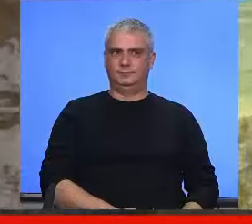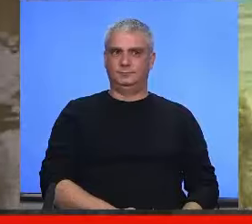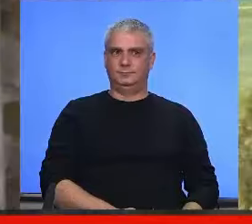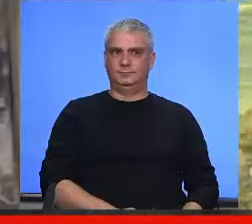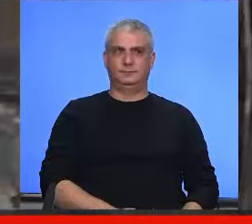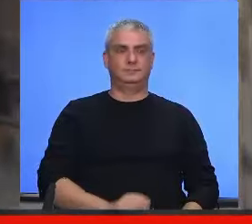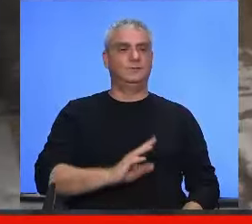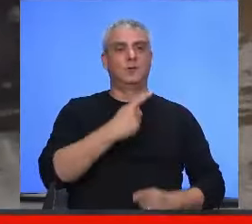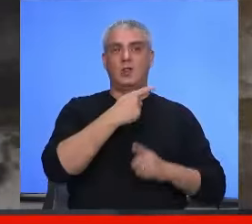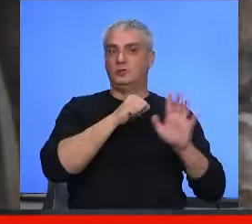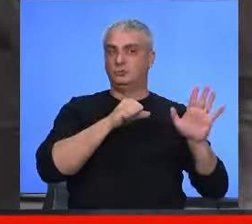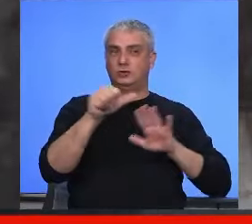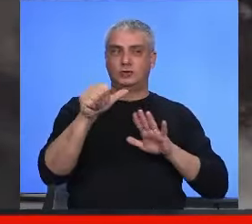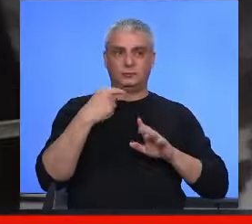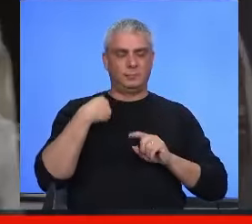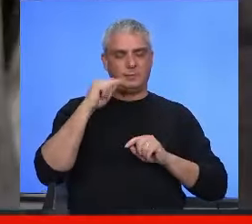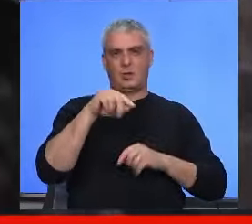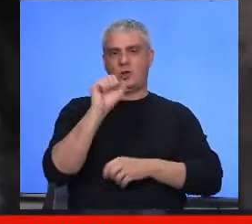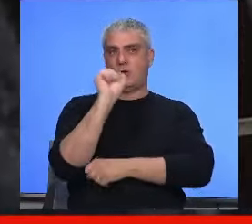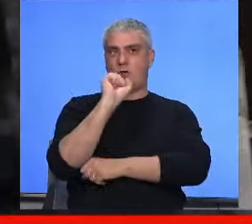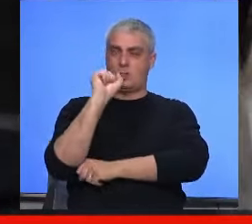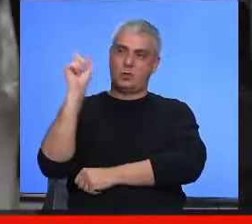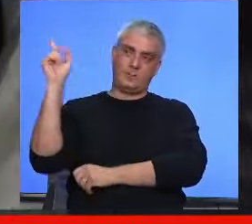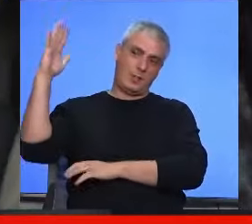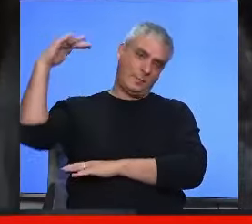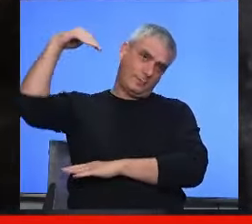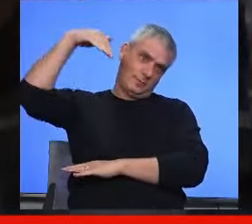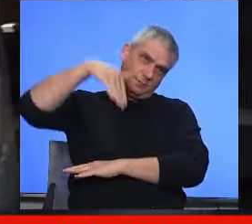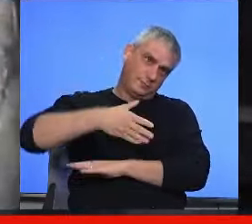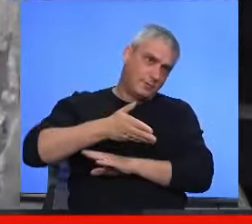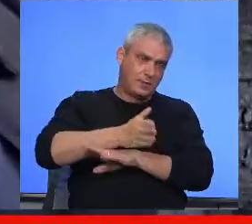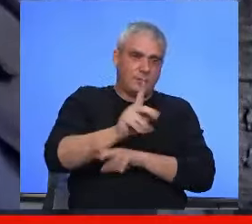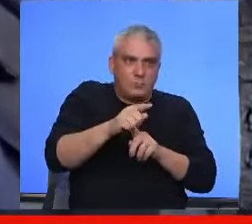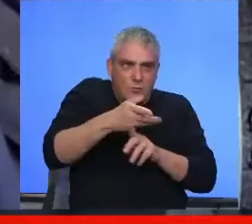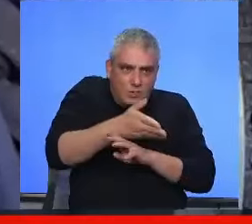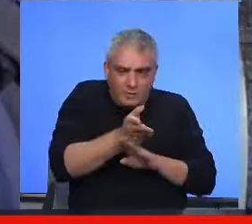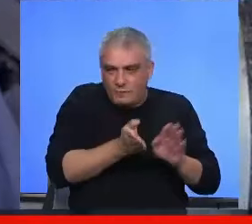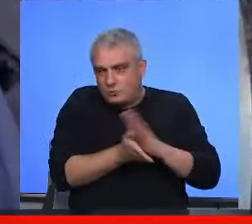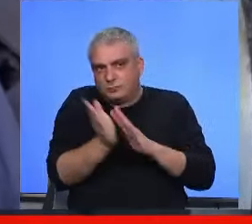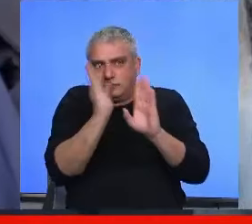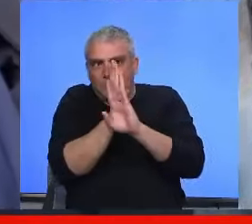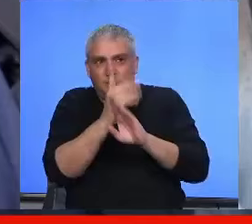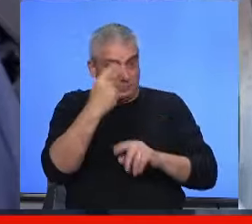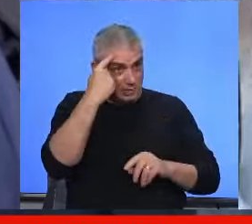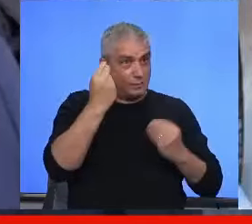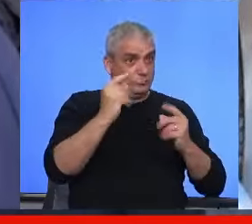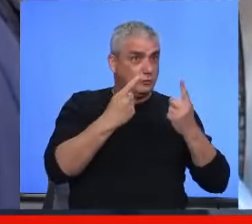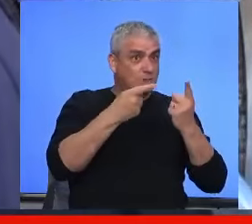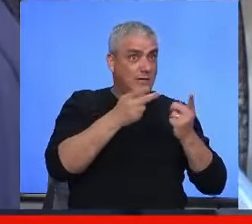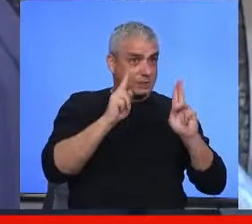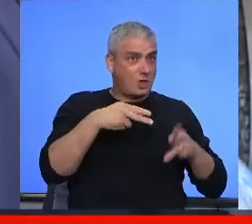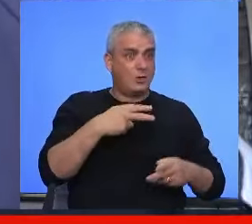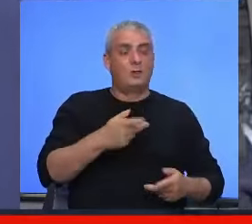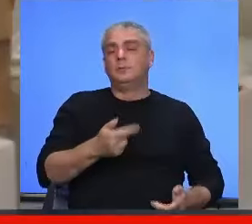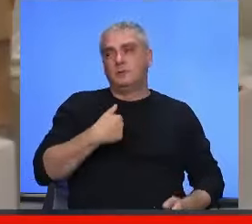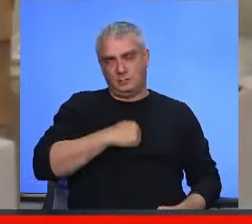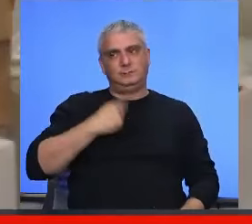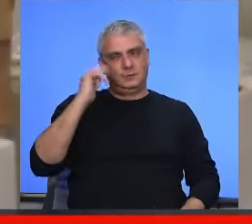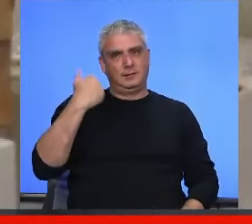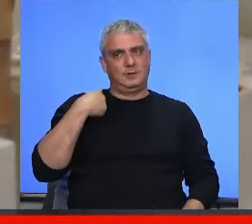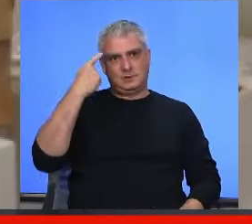כל החצי שנה האחרונה הייתי בא עם האוטו מלמעלה ונכנס כמו גנב ויוצא כמו גנב. ידעת שמשהו כזה הולך לקרות? לצערי